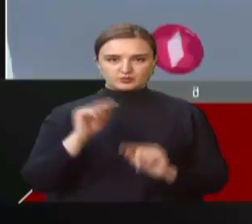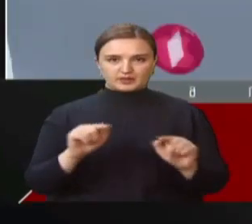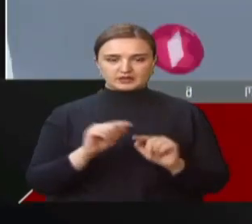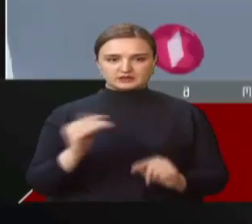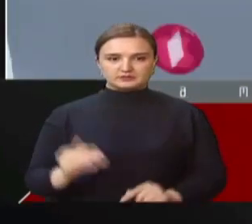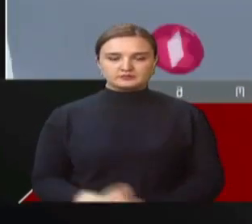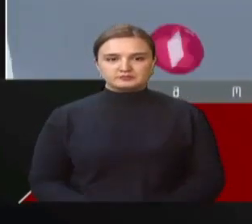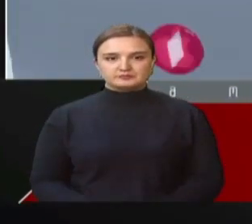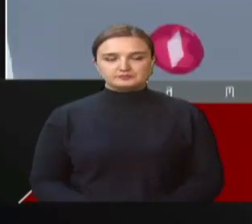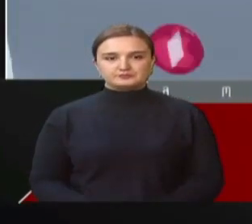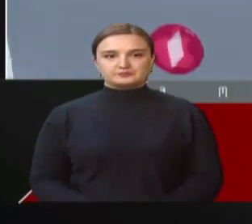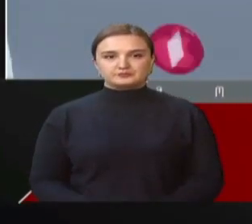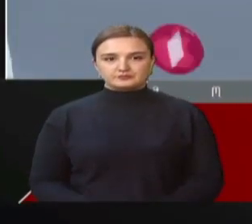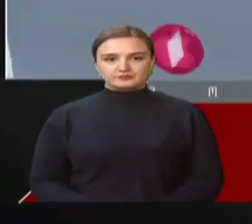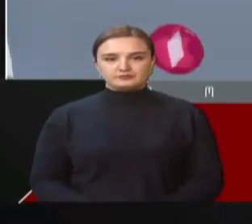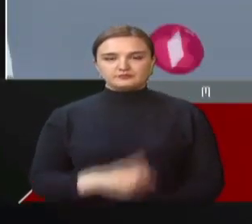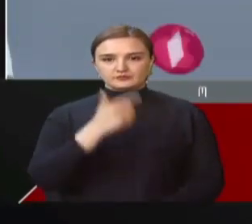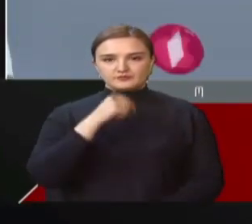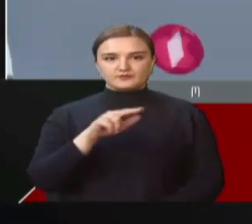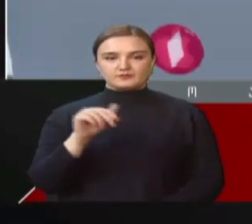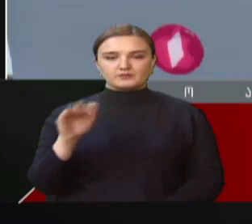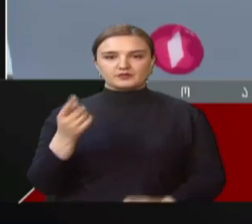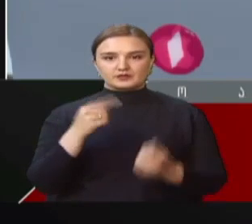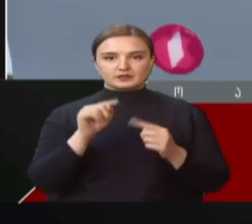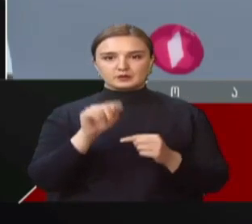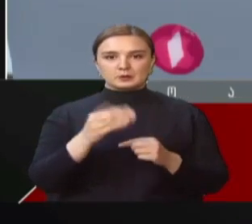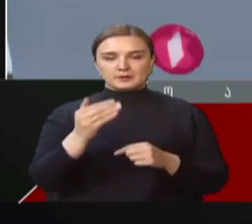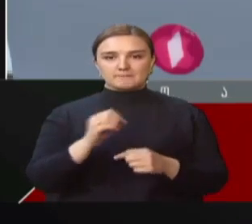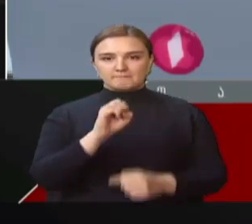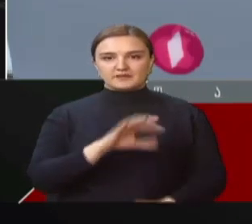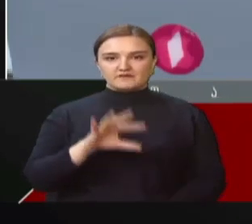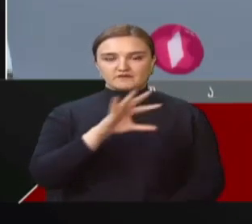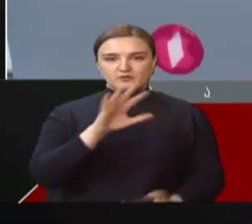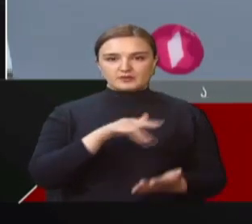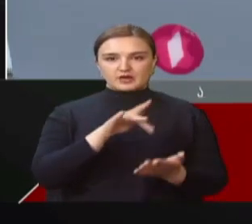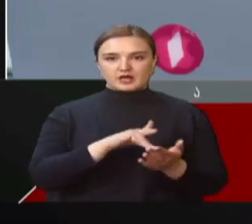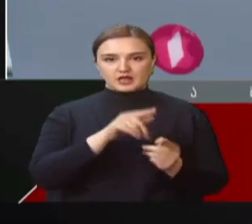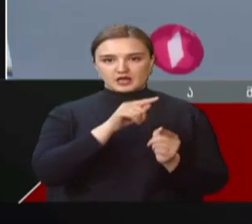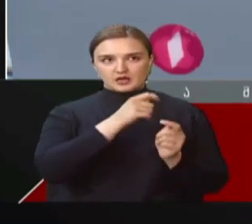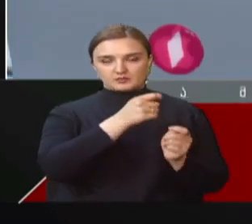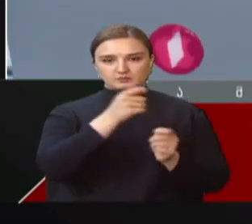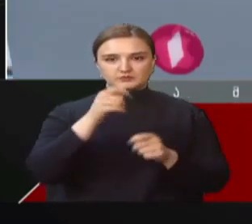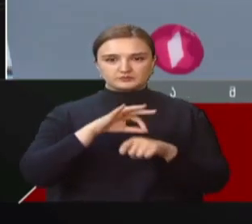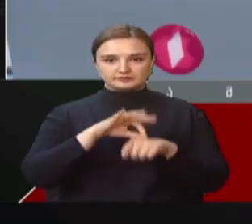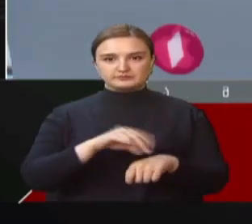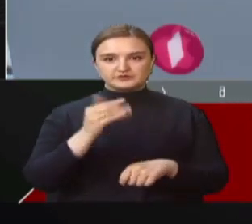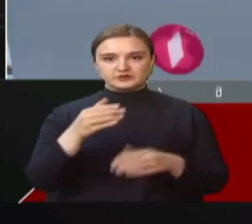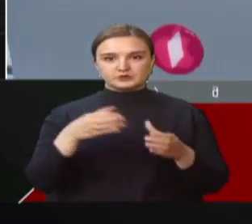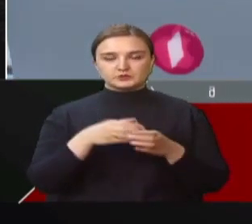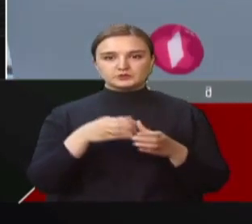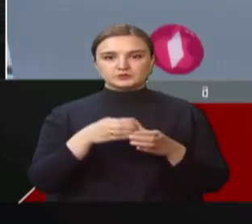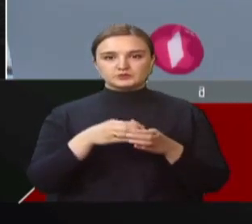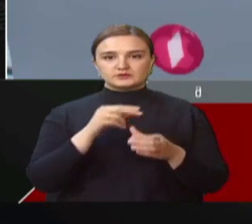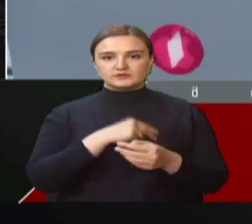პროპაგანდისტების ბატონ პატა მიუბრუნდეთ შეხვედრებს რომელსაც თქვენი პარტია ევროპის ქალაქებში მართავს საინტერესოა რას ეუბნება თქვენი გუნდი